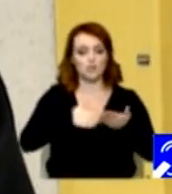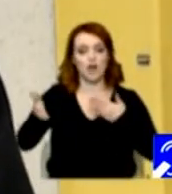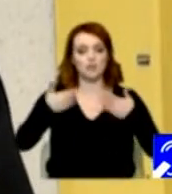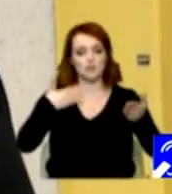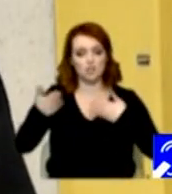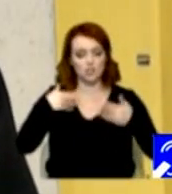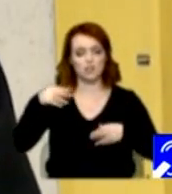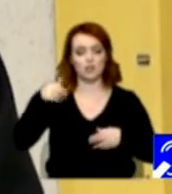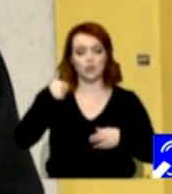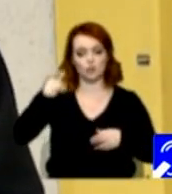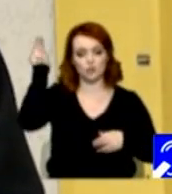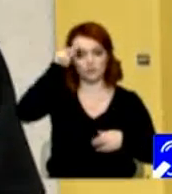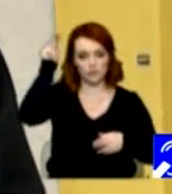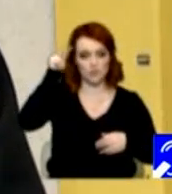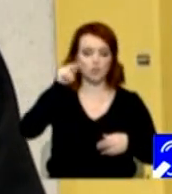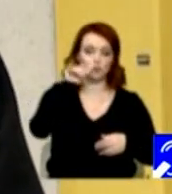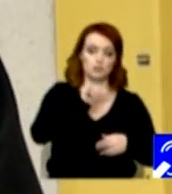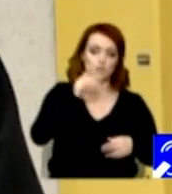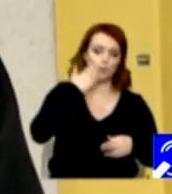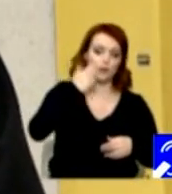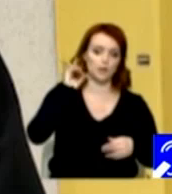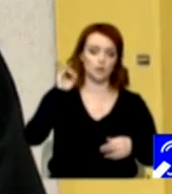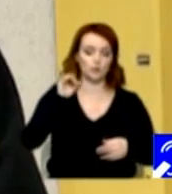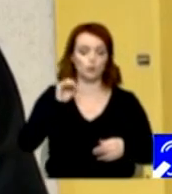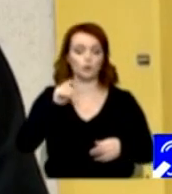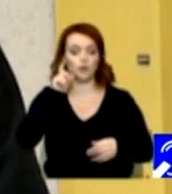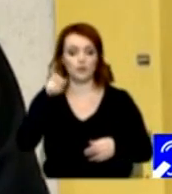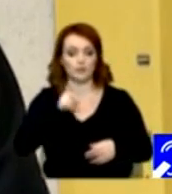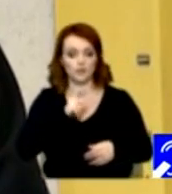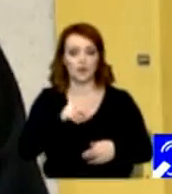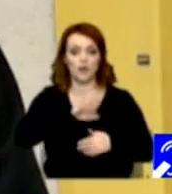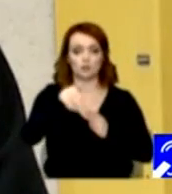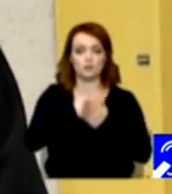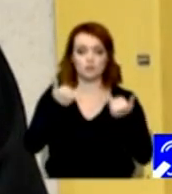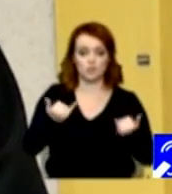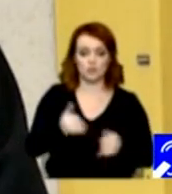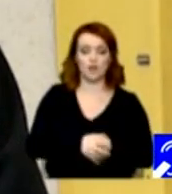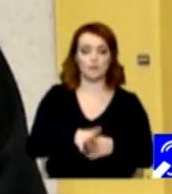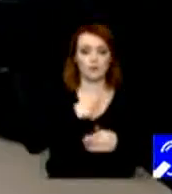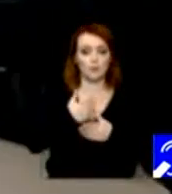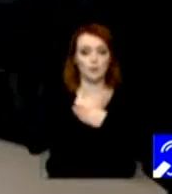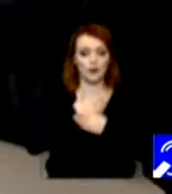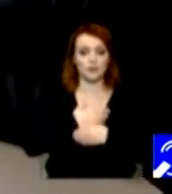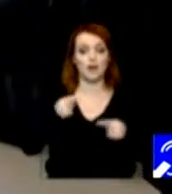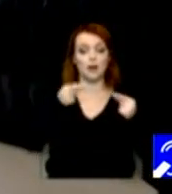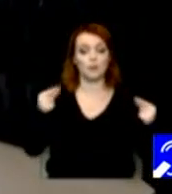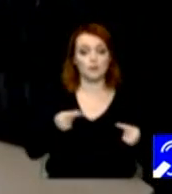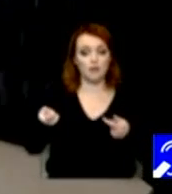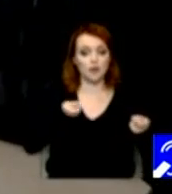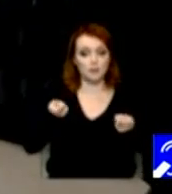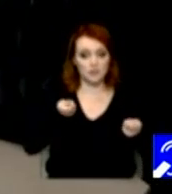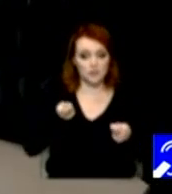la card de memorie și o societate Univers tot ce ne veți crede mai luat un nuovo modul Pro stiu Project potrivit